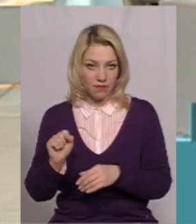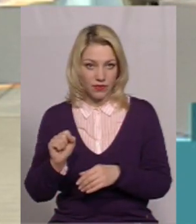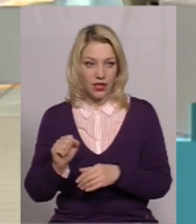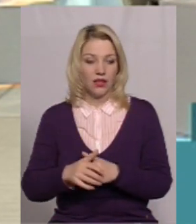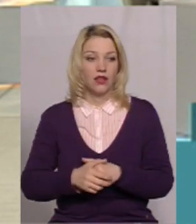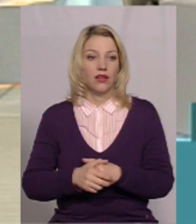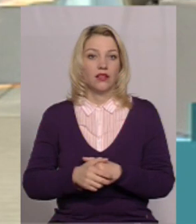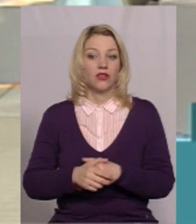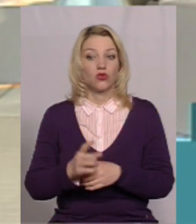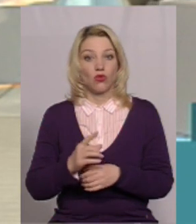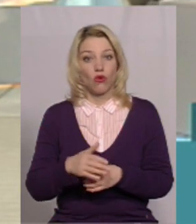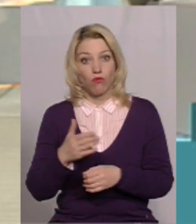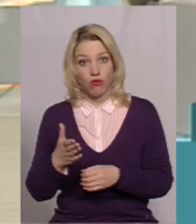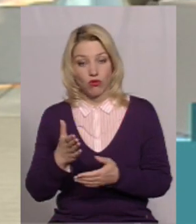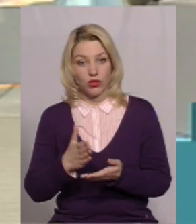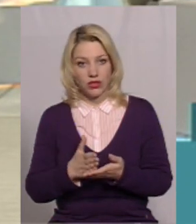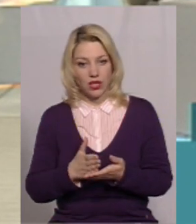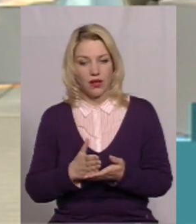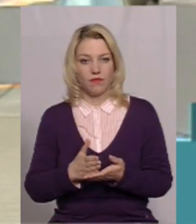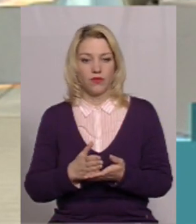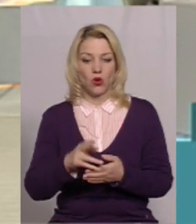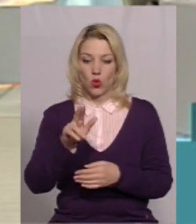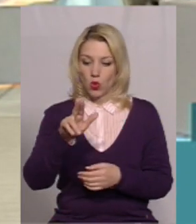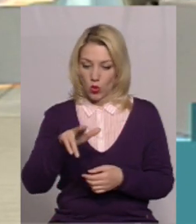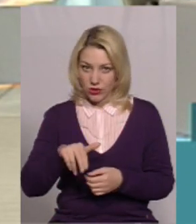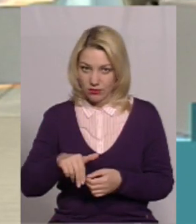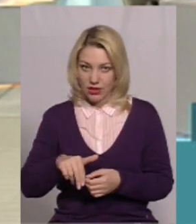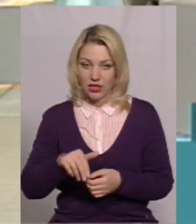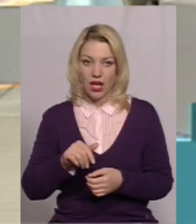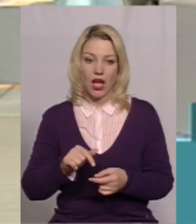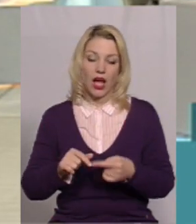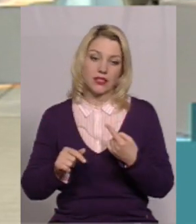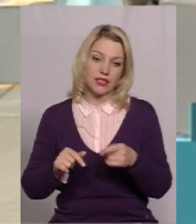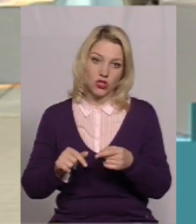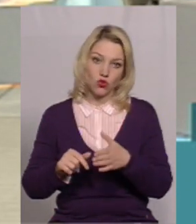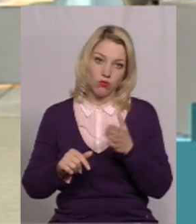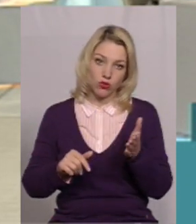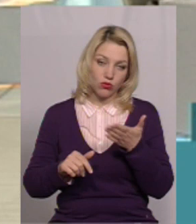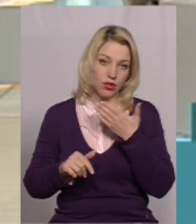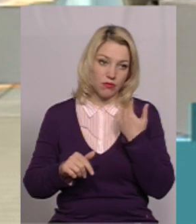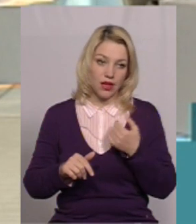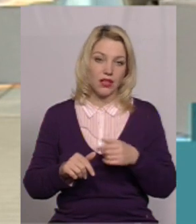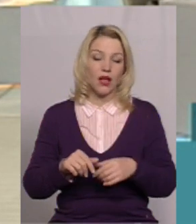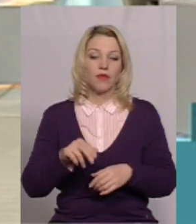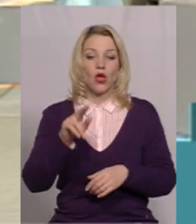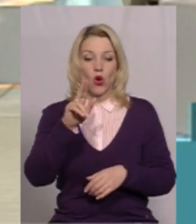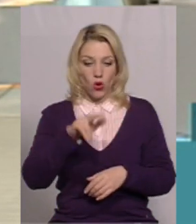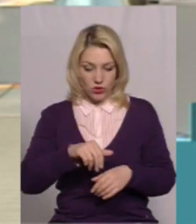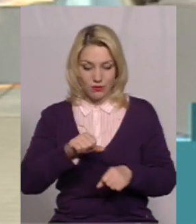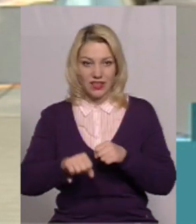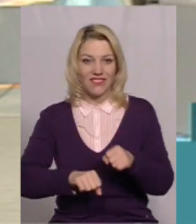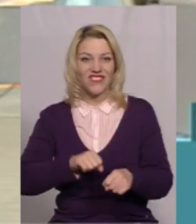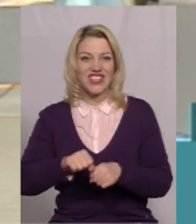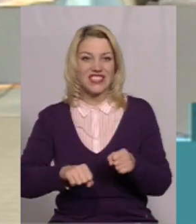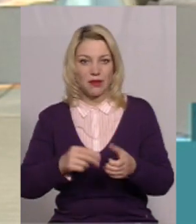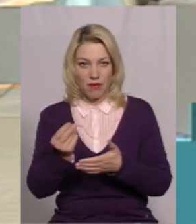боку є розмітка, а з іншого не було. Вона вже є зараз, так? Розмітка самого велосипеда?